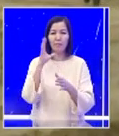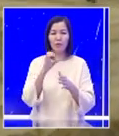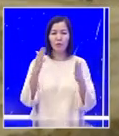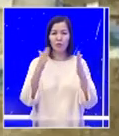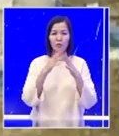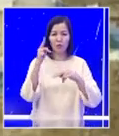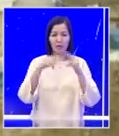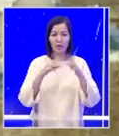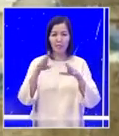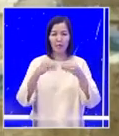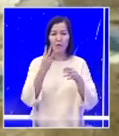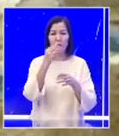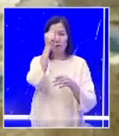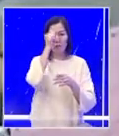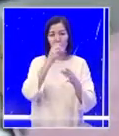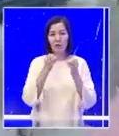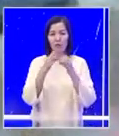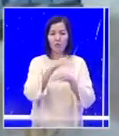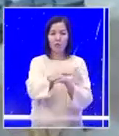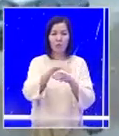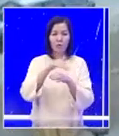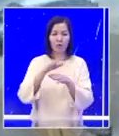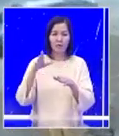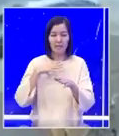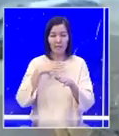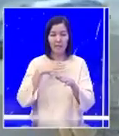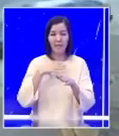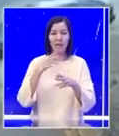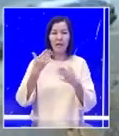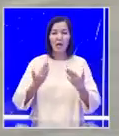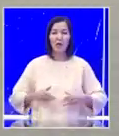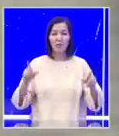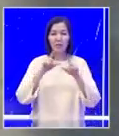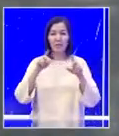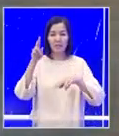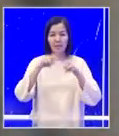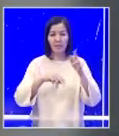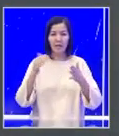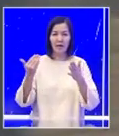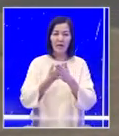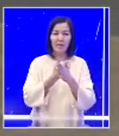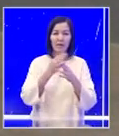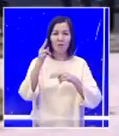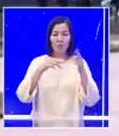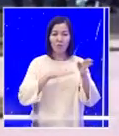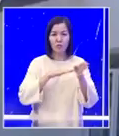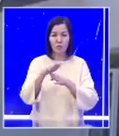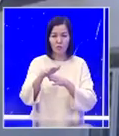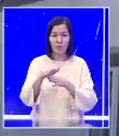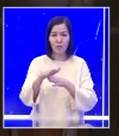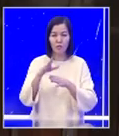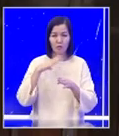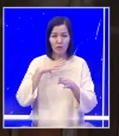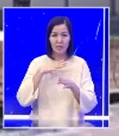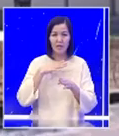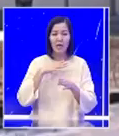баспана тұрғызды. Үш айда 14 көше бой көтерді. Әлеуметтік нысандар салынды. Инфрақұрылым толық жүргізілді. Ақтоған, Егінсу